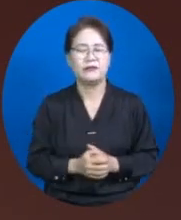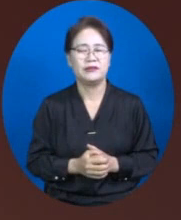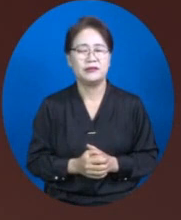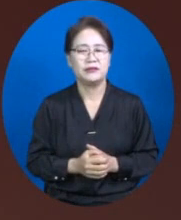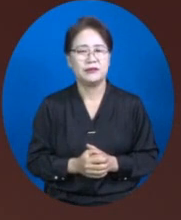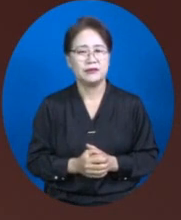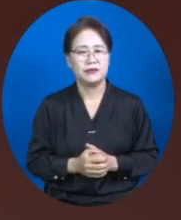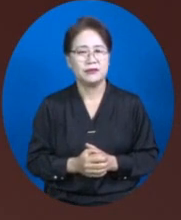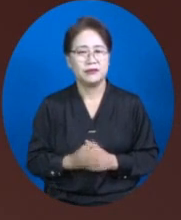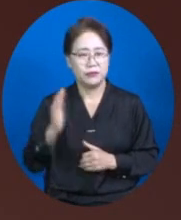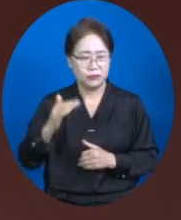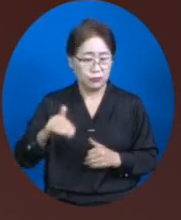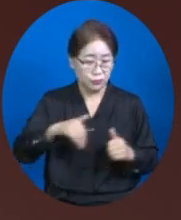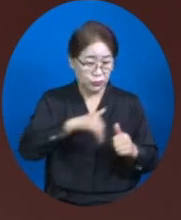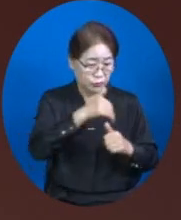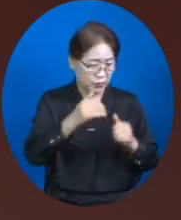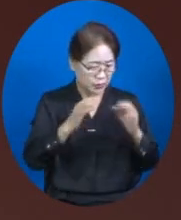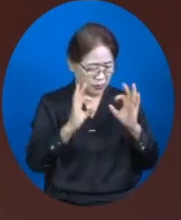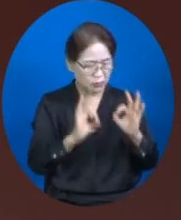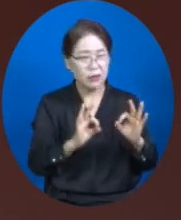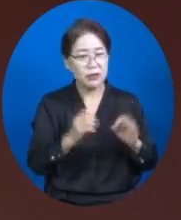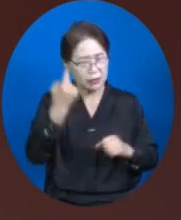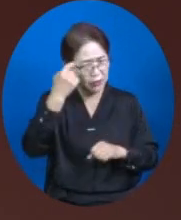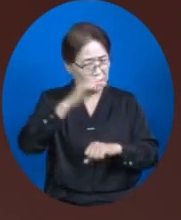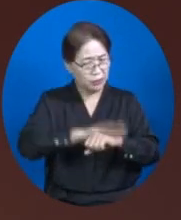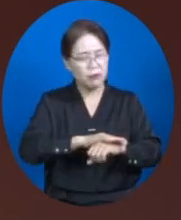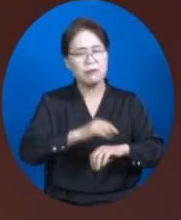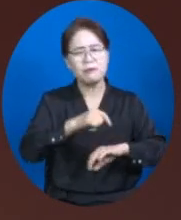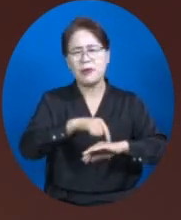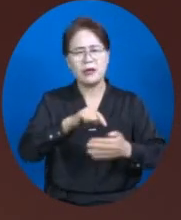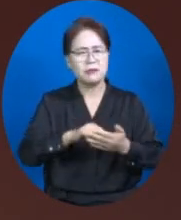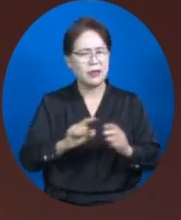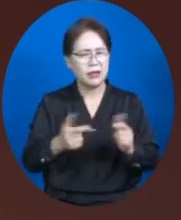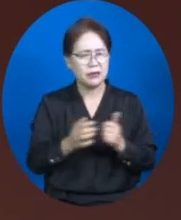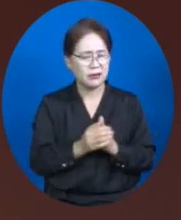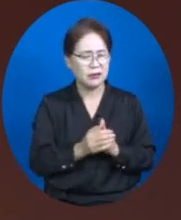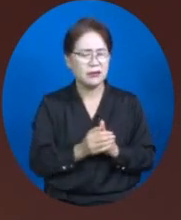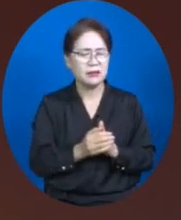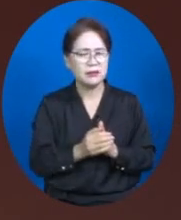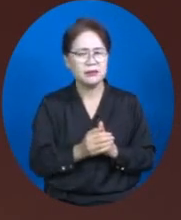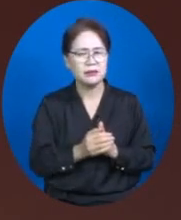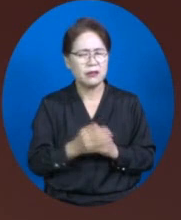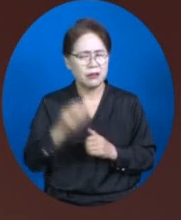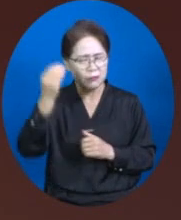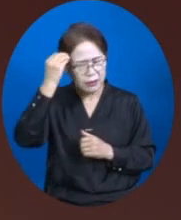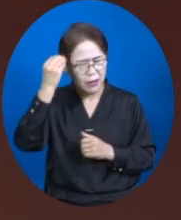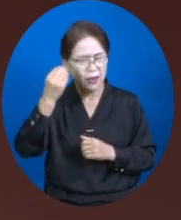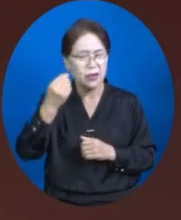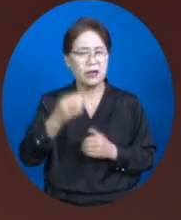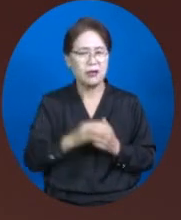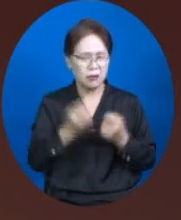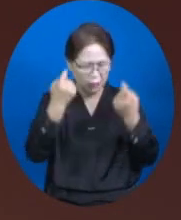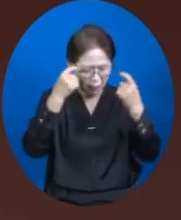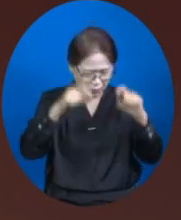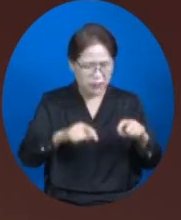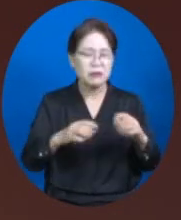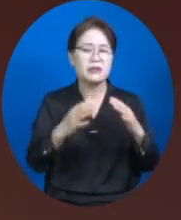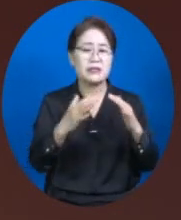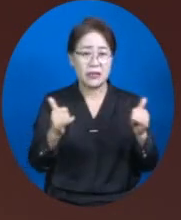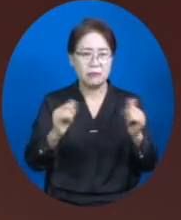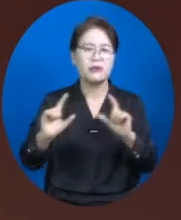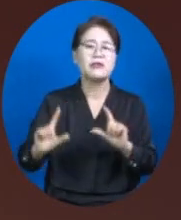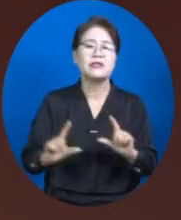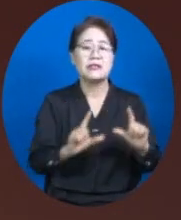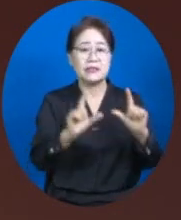그런데 우리들 주변을 보게 되면 지혜로운 마음이 아닌 아주 우둔한 마음을 가지고 지혜로운 자가 아니라 아주 어리석은